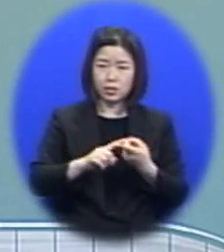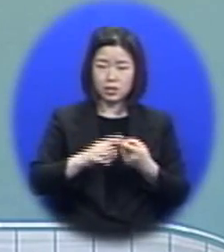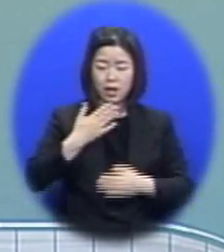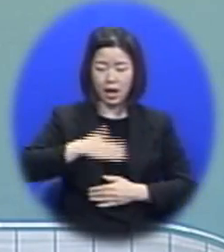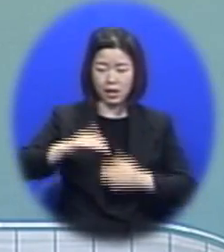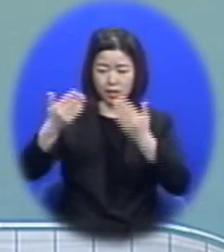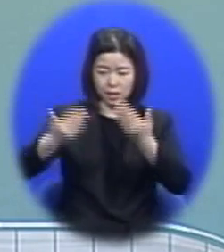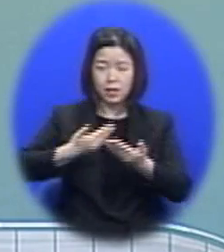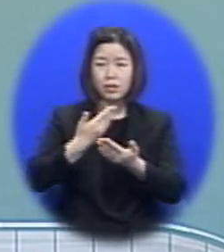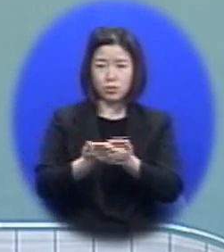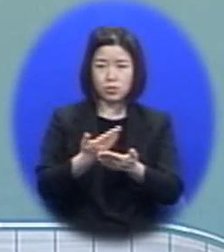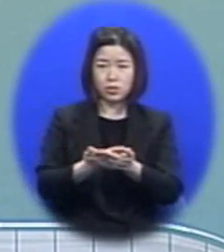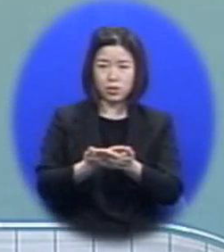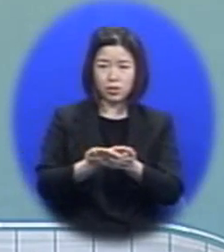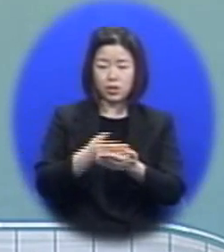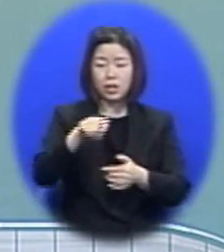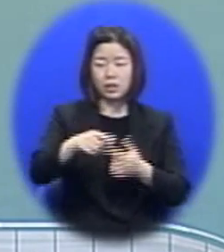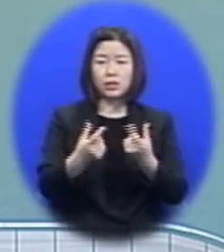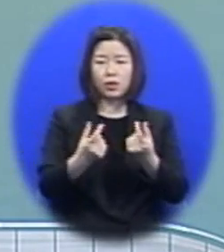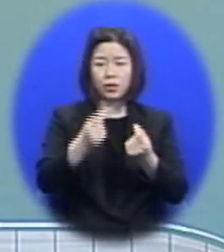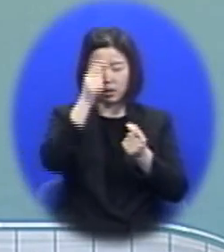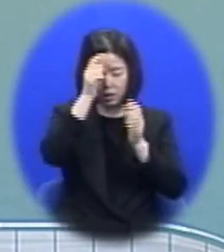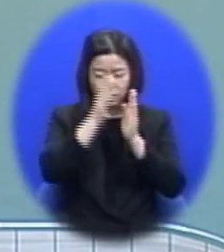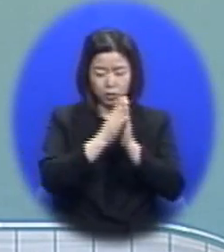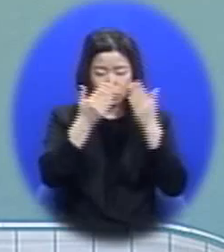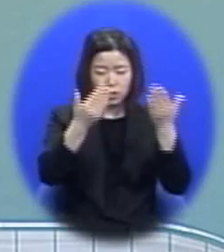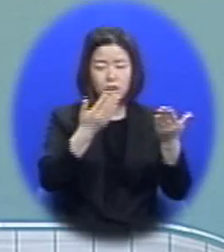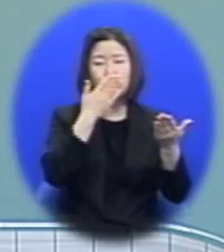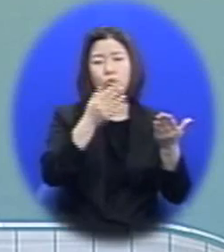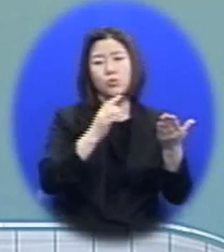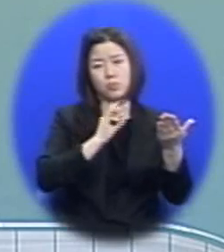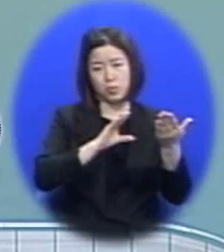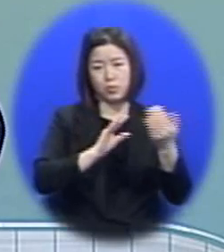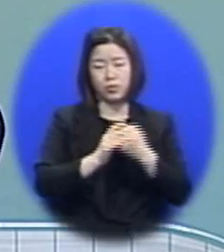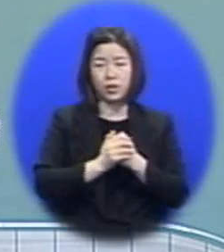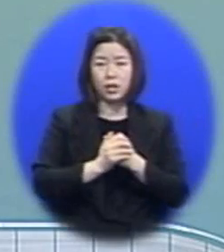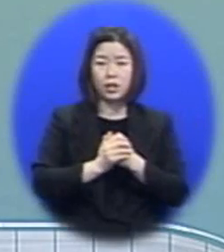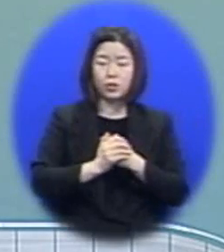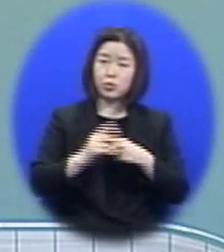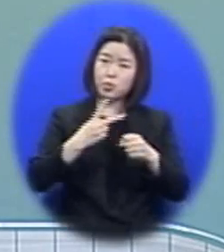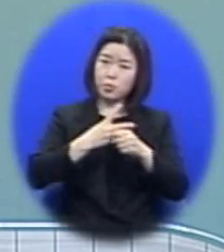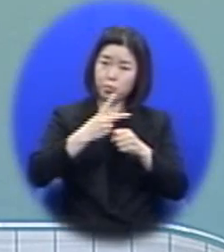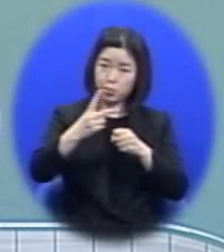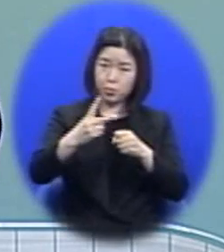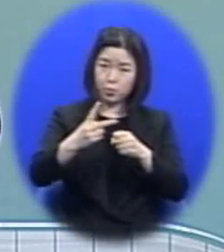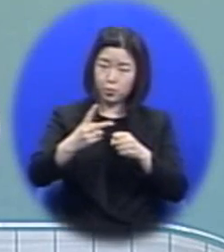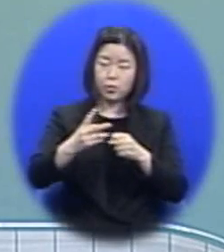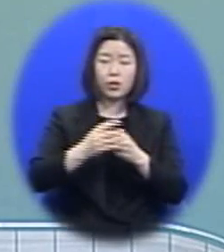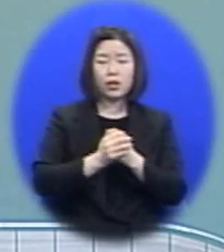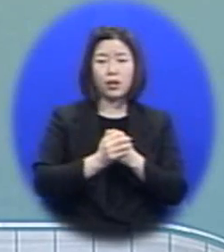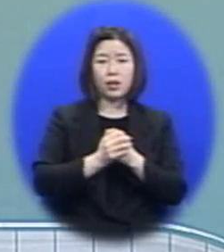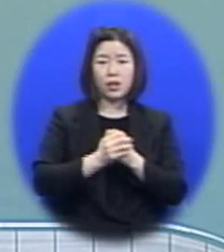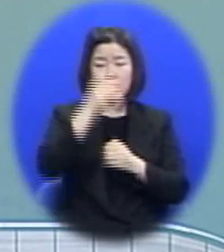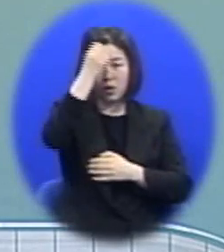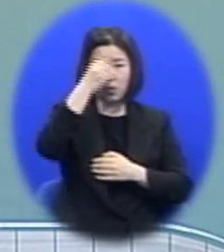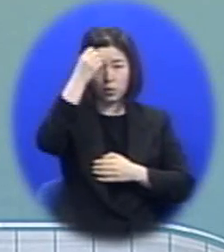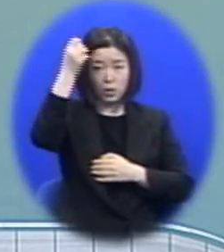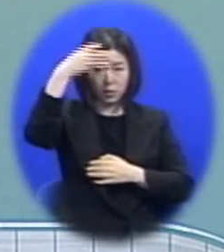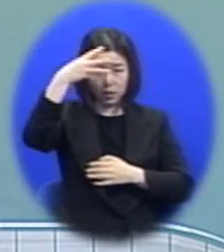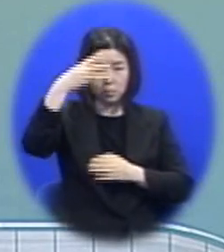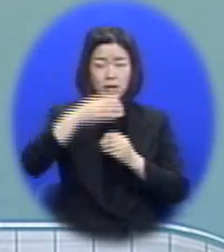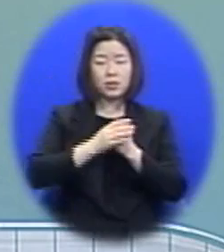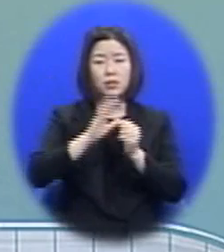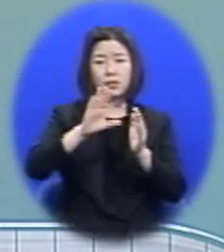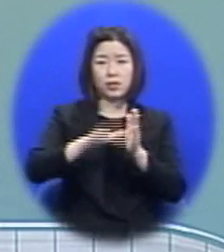주세요 그렇게 기도해 줄 수밖에 없었습니다 그리고 2년 뒤에요 고등학교 3학년 때 제가